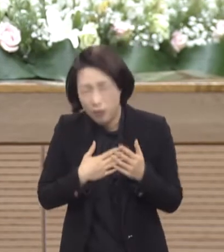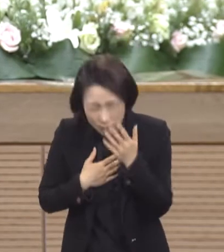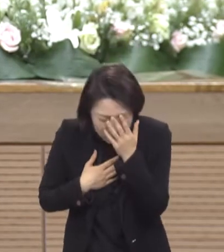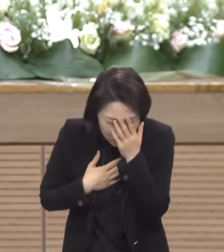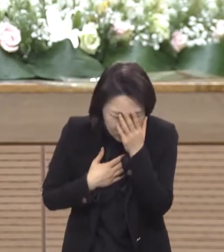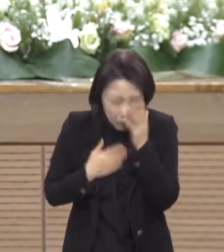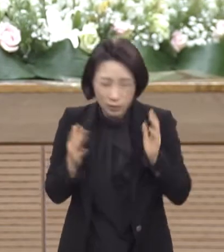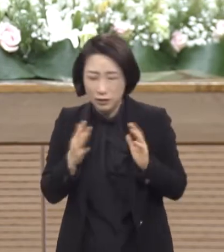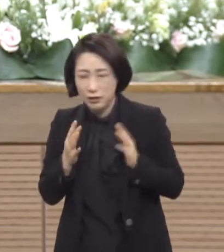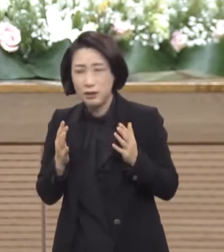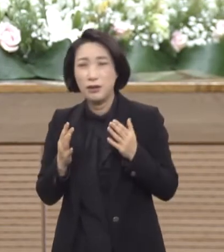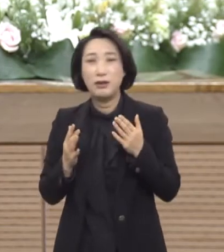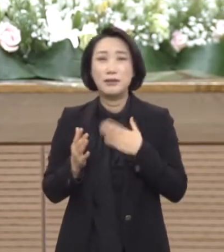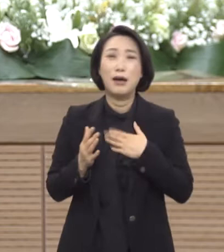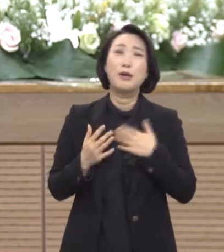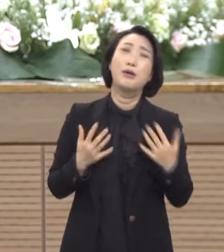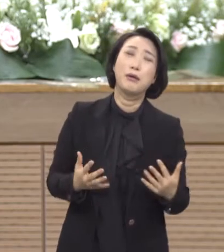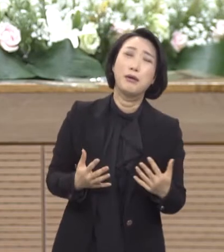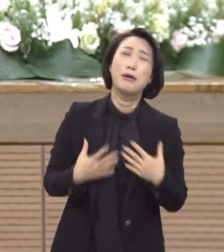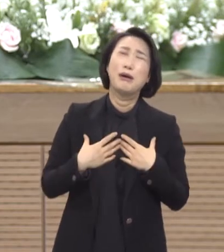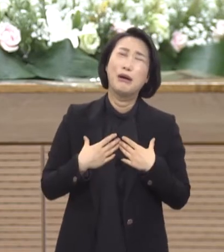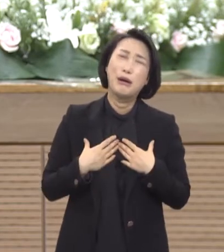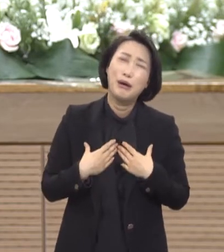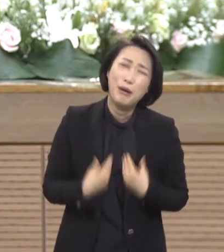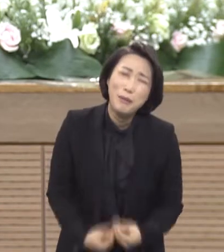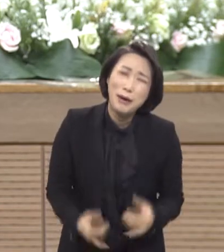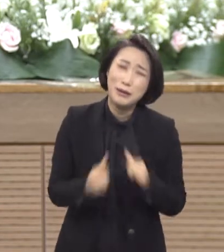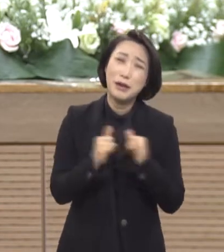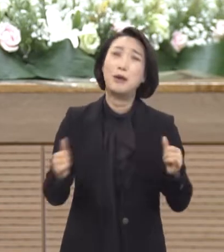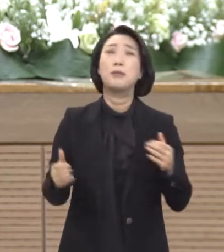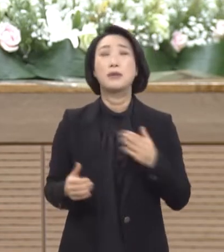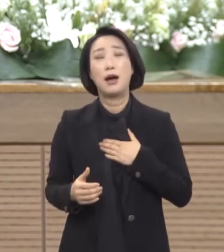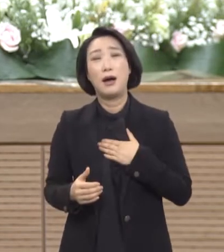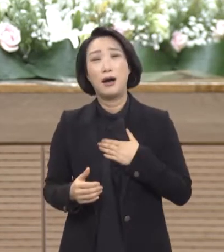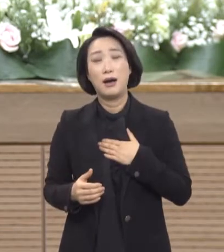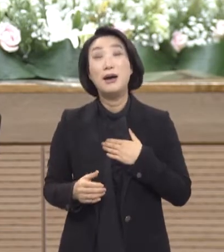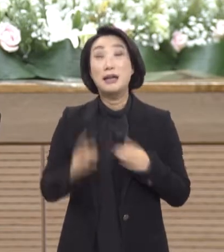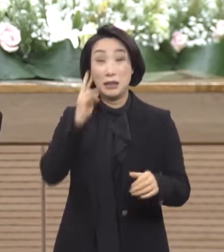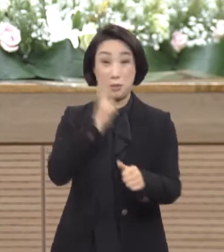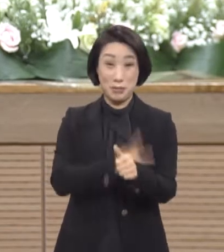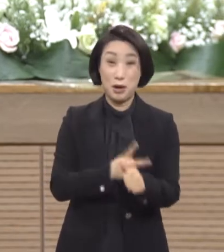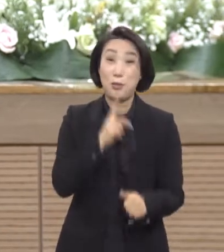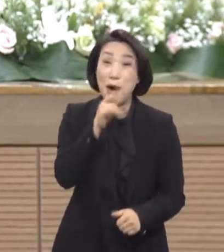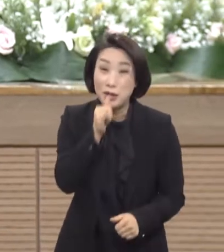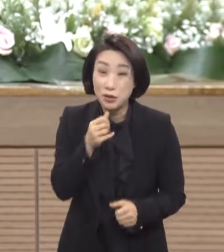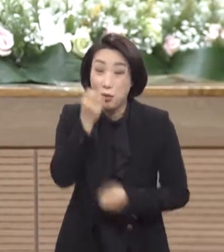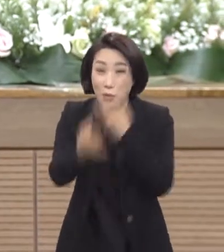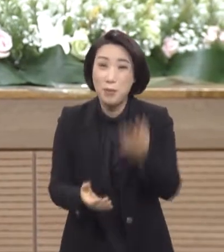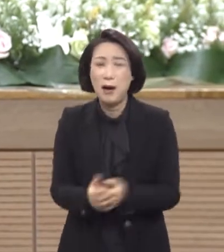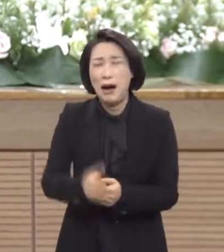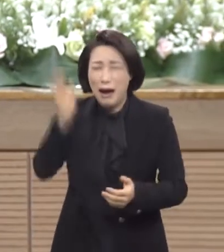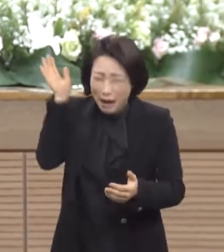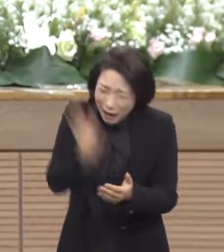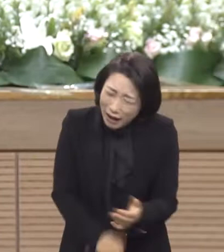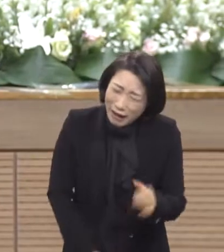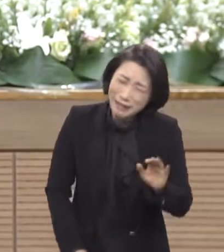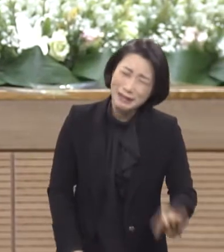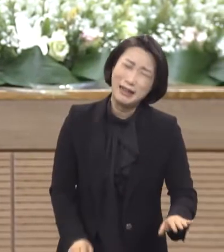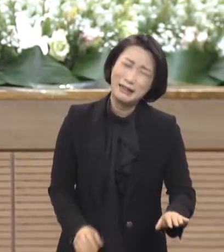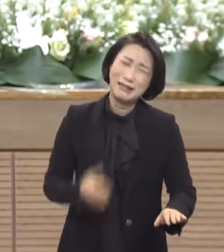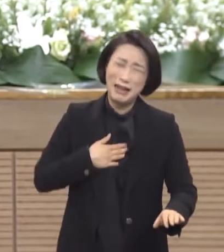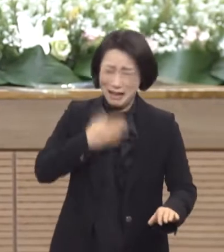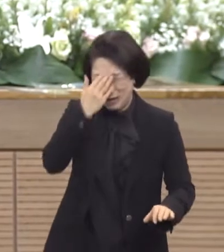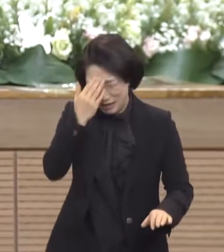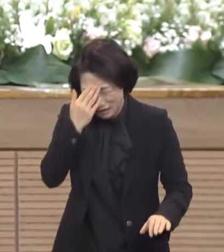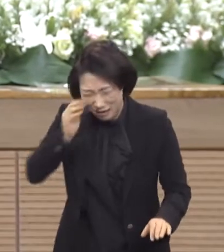야, 나는 절망적인 사람이구나. 그래서 사도 바울이 오호라 나는